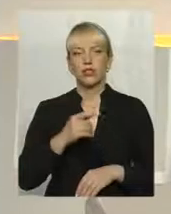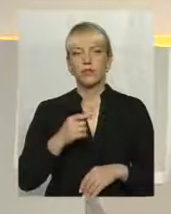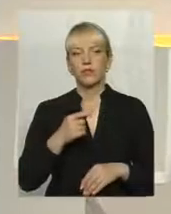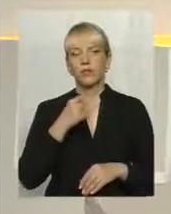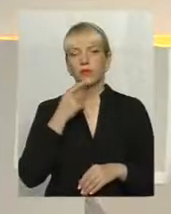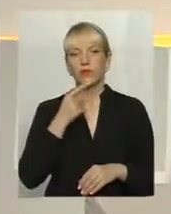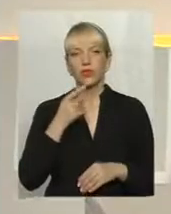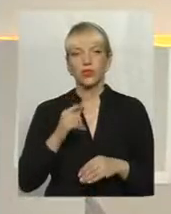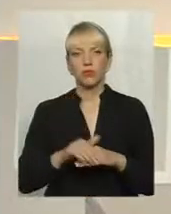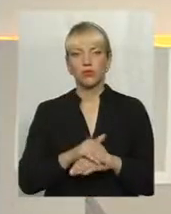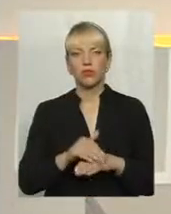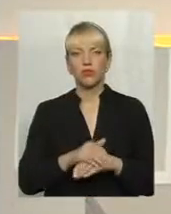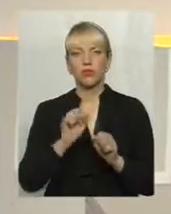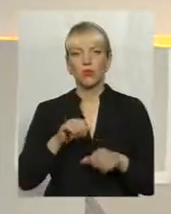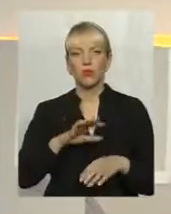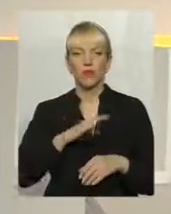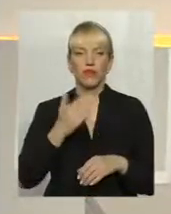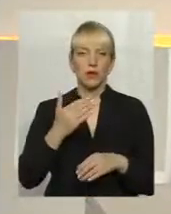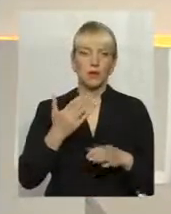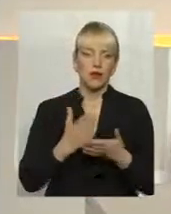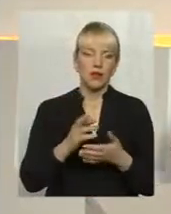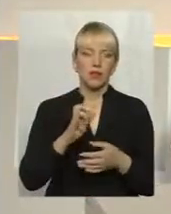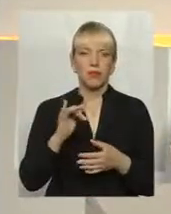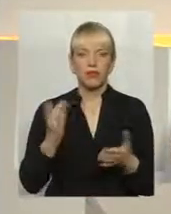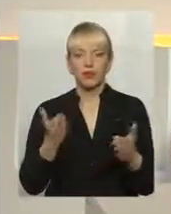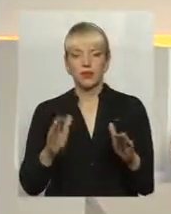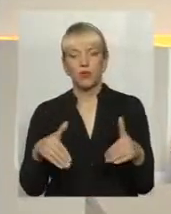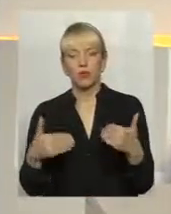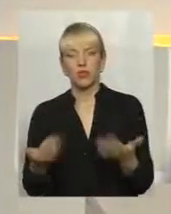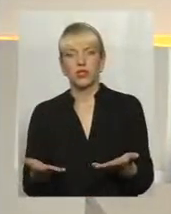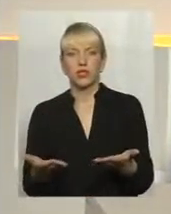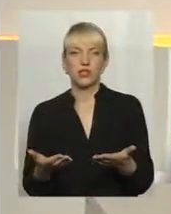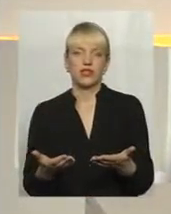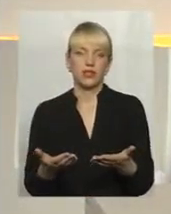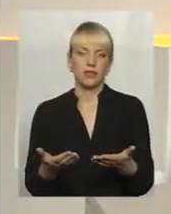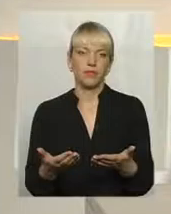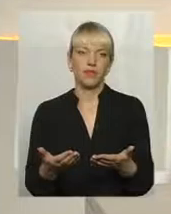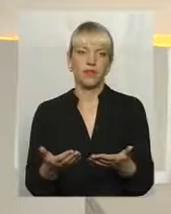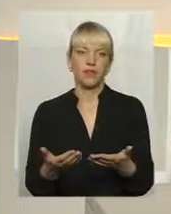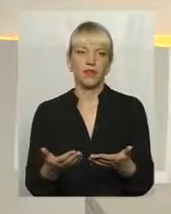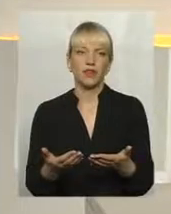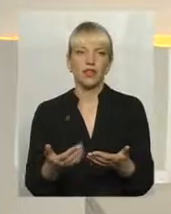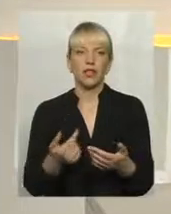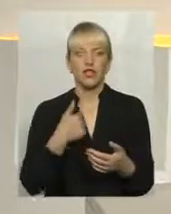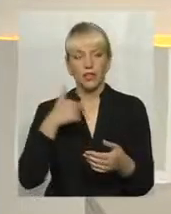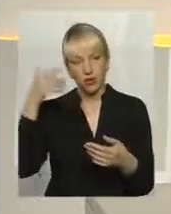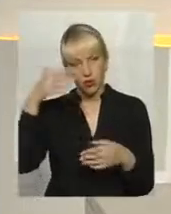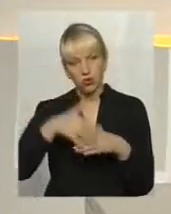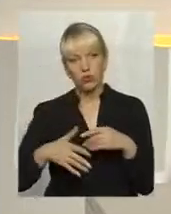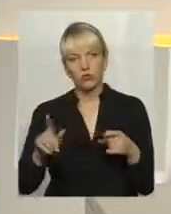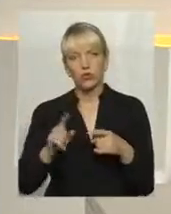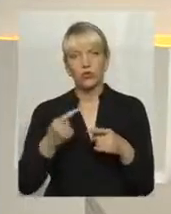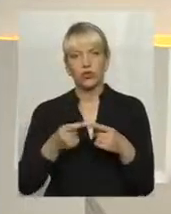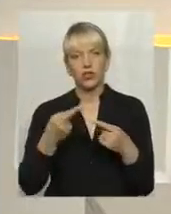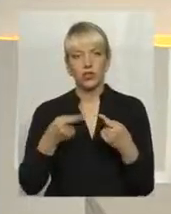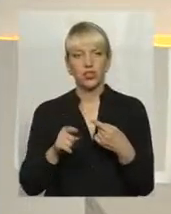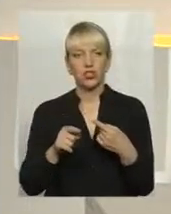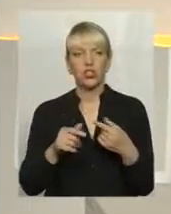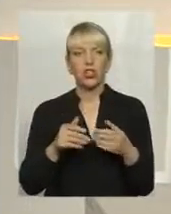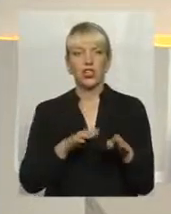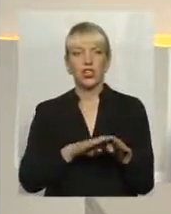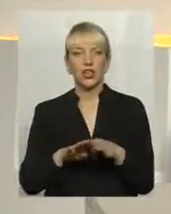знаю, можливо, ви би мали якісь пропозиції, якісь поради. Я розумію, що це не той рівень зараз